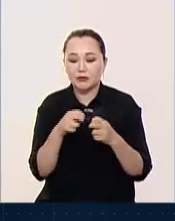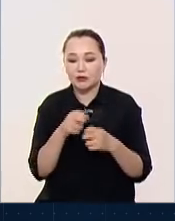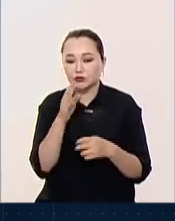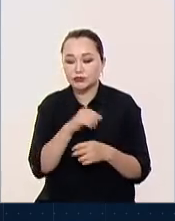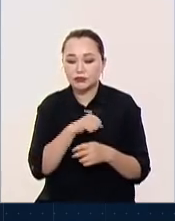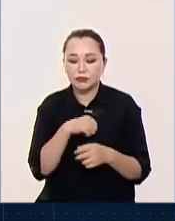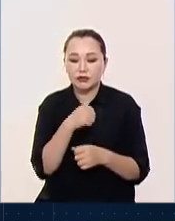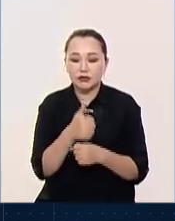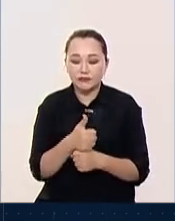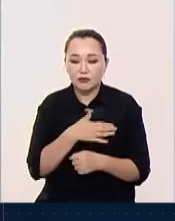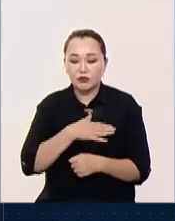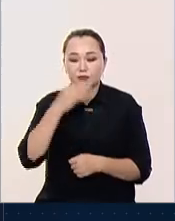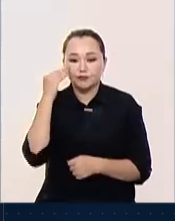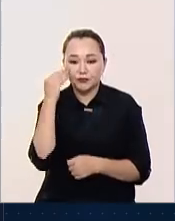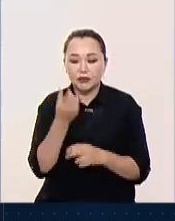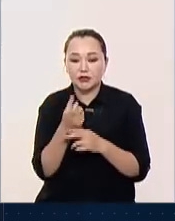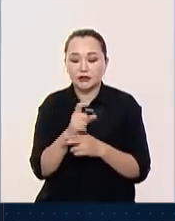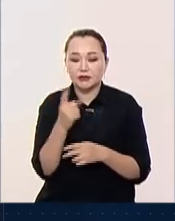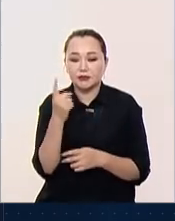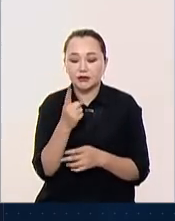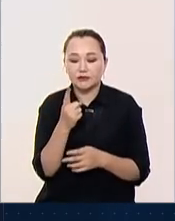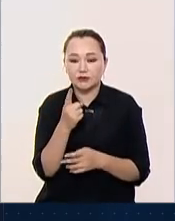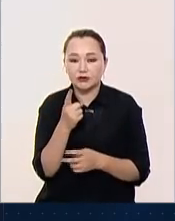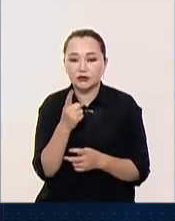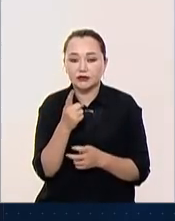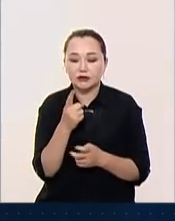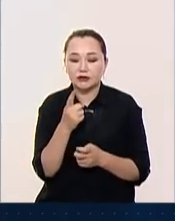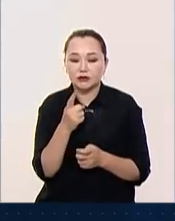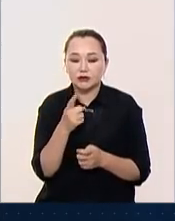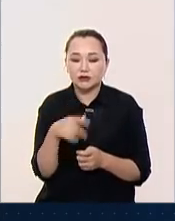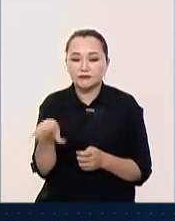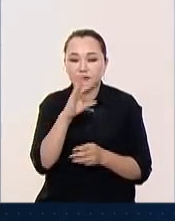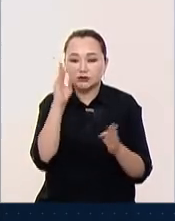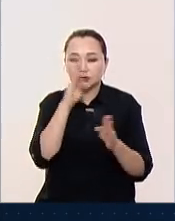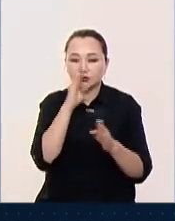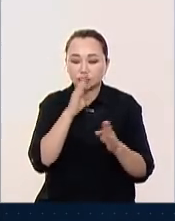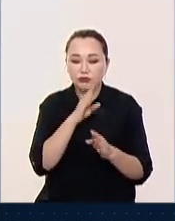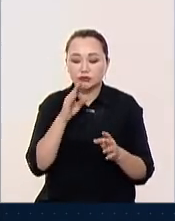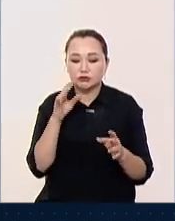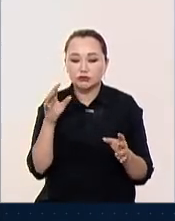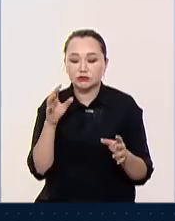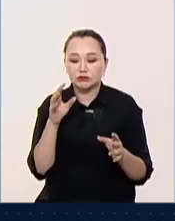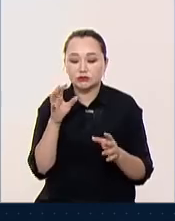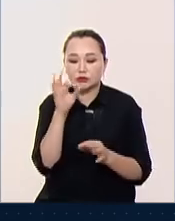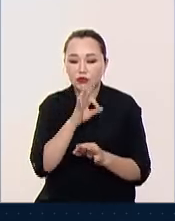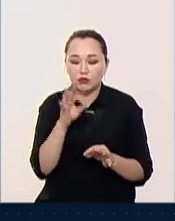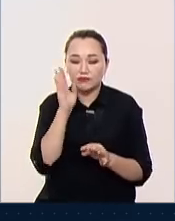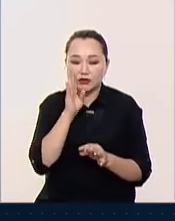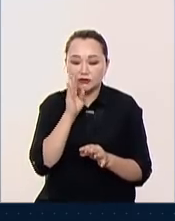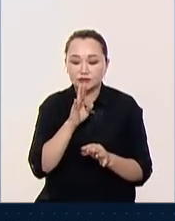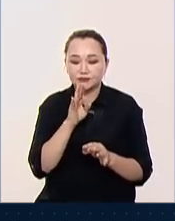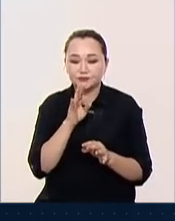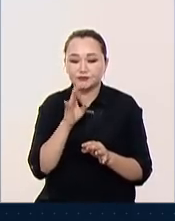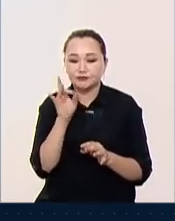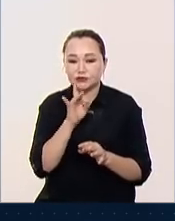бастысы меніңше ол біріншісі бүкіл экологиялық сай болу керек. Судың